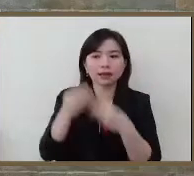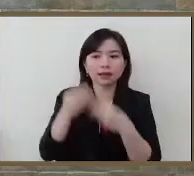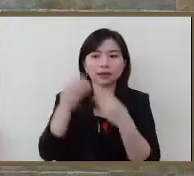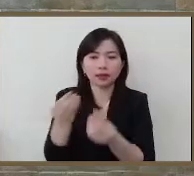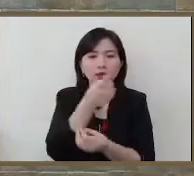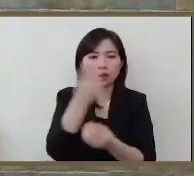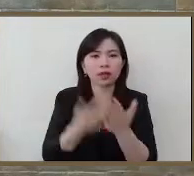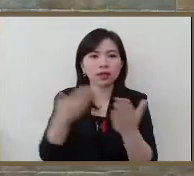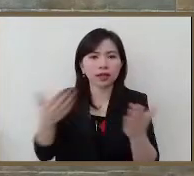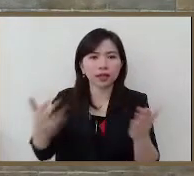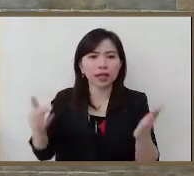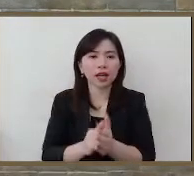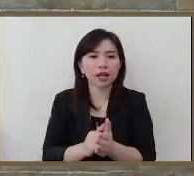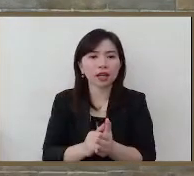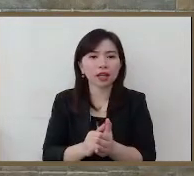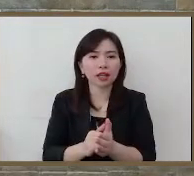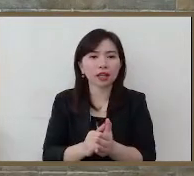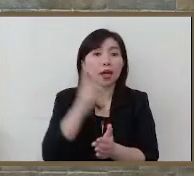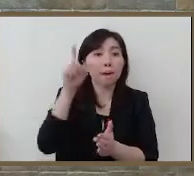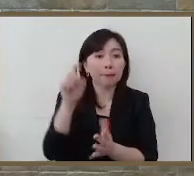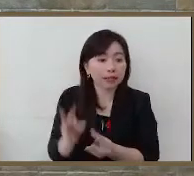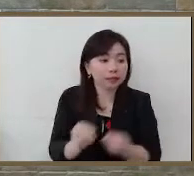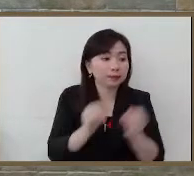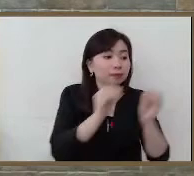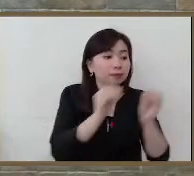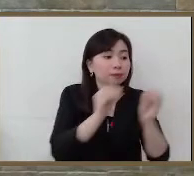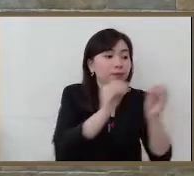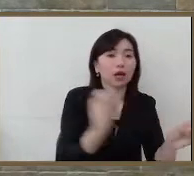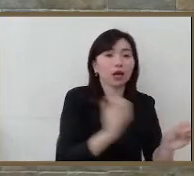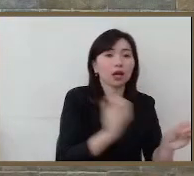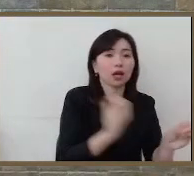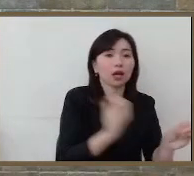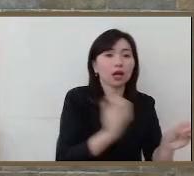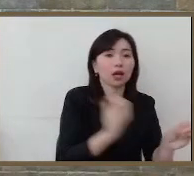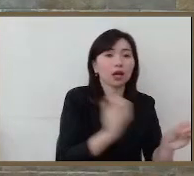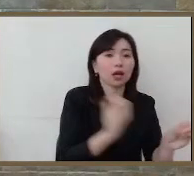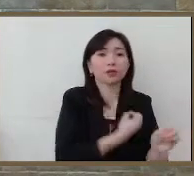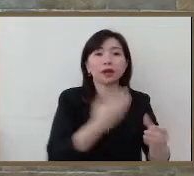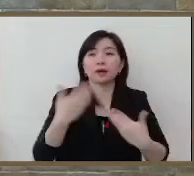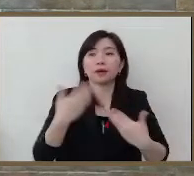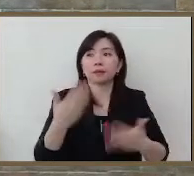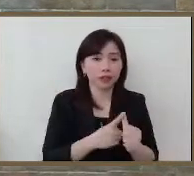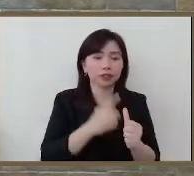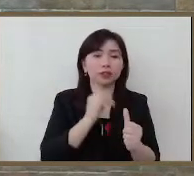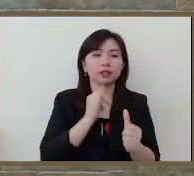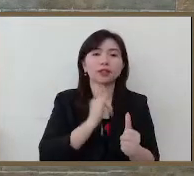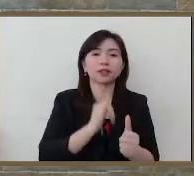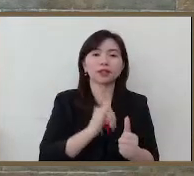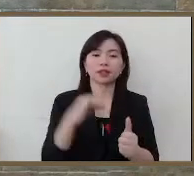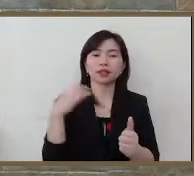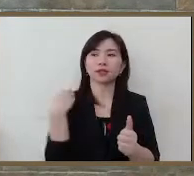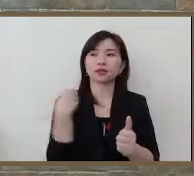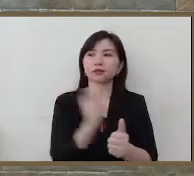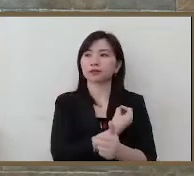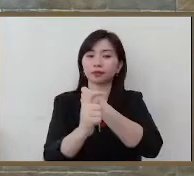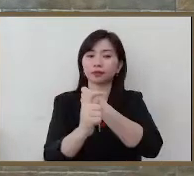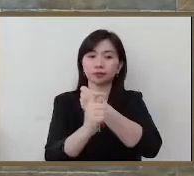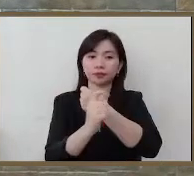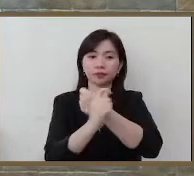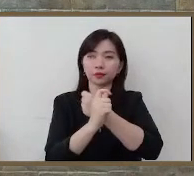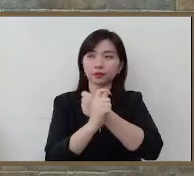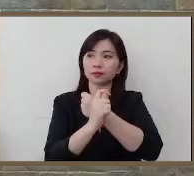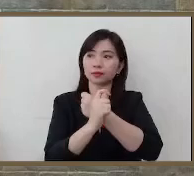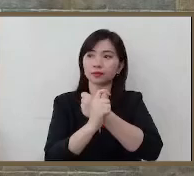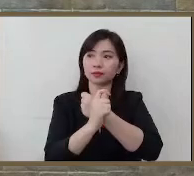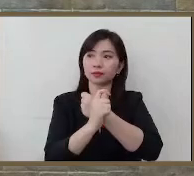doon natin ilalagay ang ating kasiyahan. The first one is the treasure. In the text that we've just read, we can